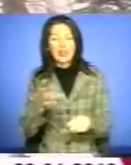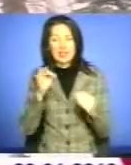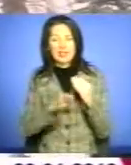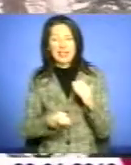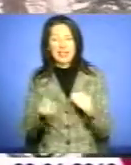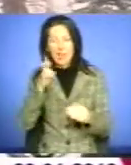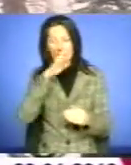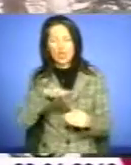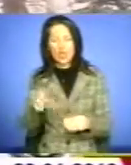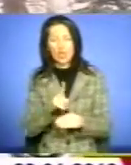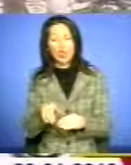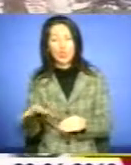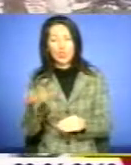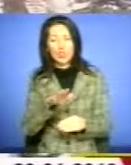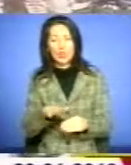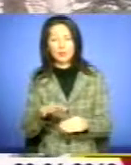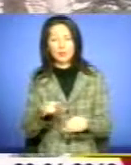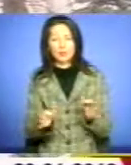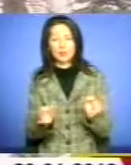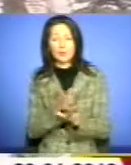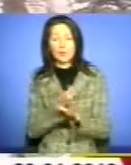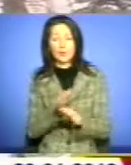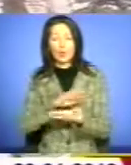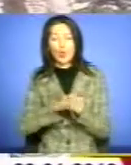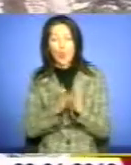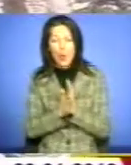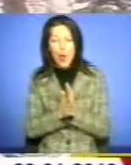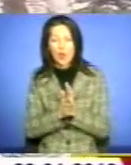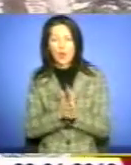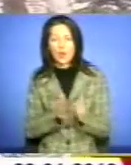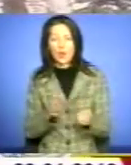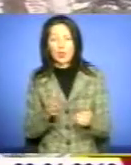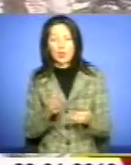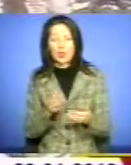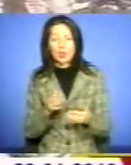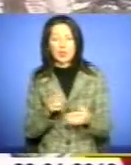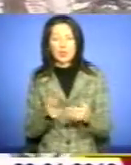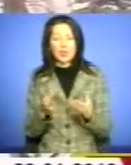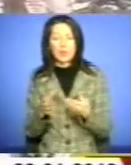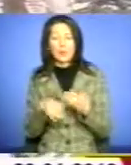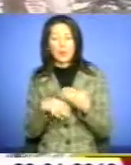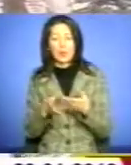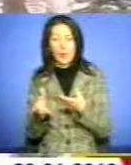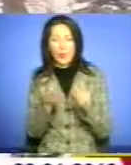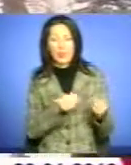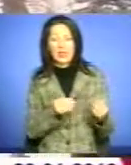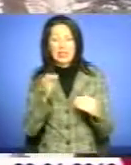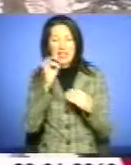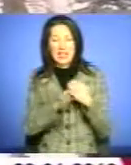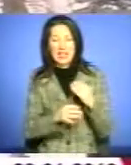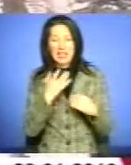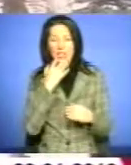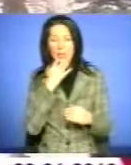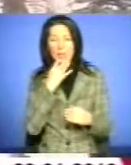на Тернопільщині, зокрема, погодні умови переважно обумовлюються західними, північно-західними процесами.